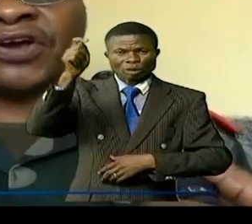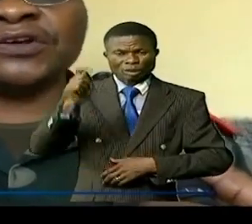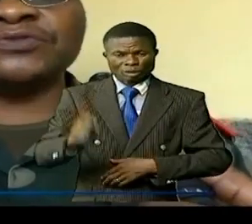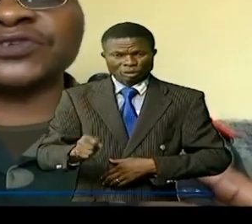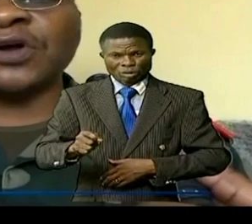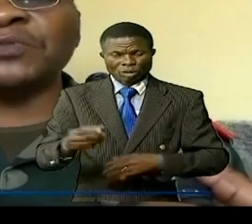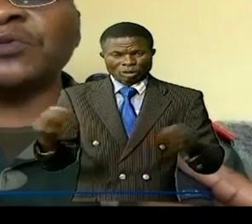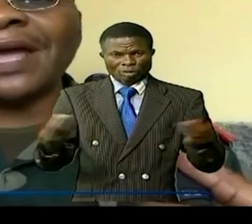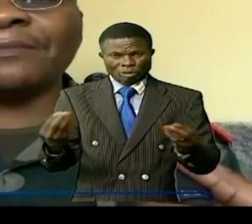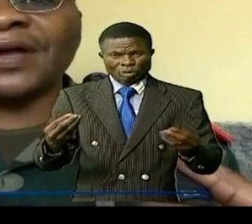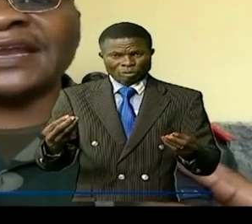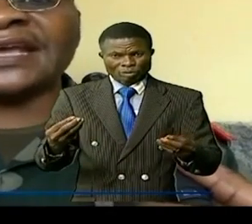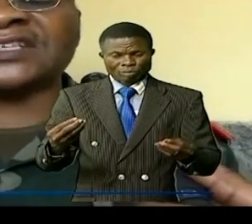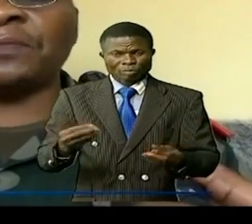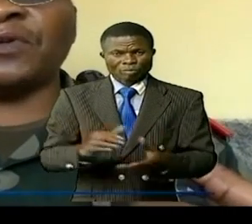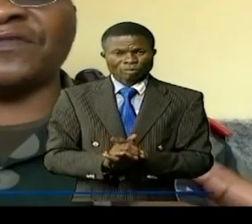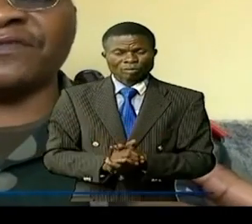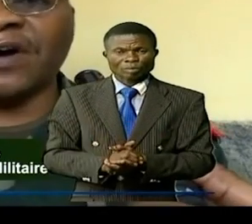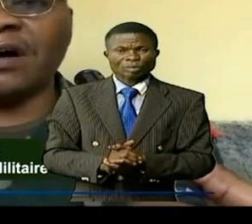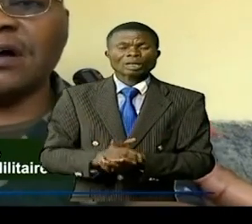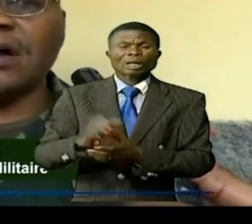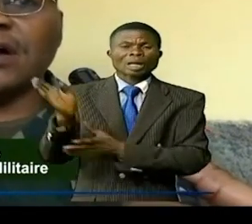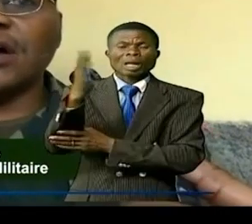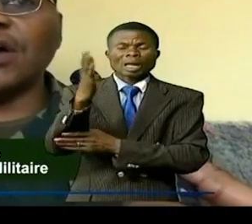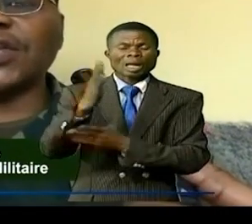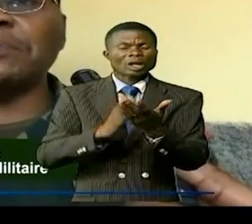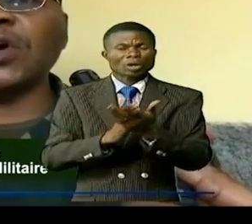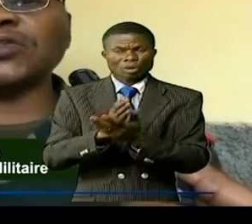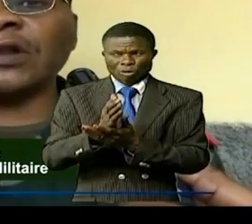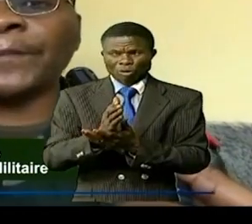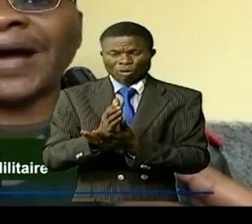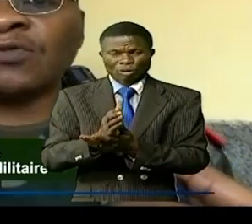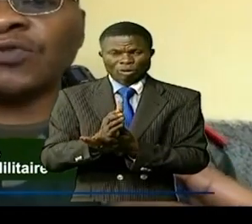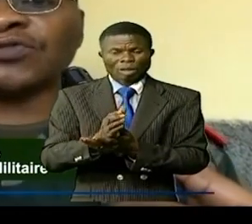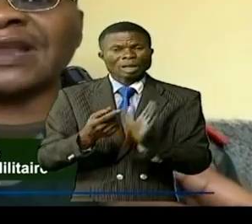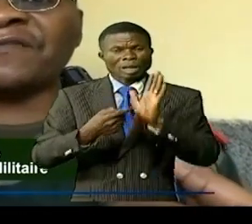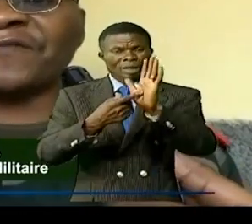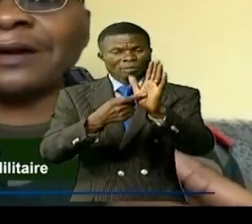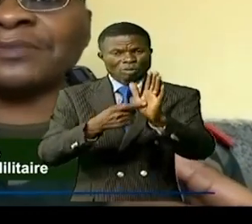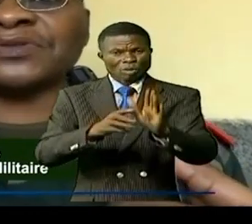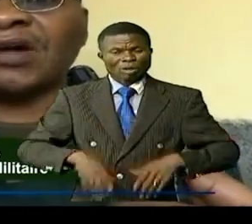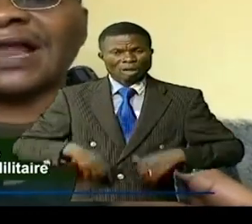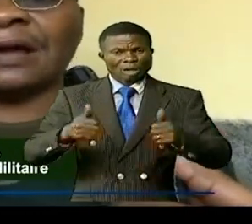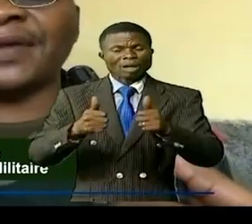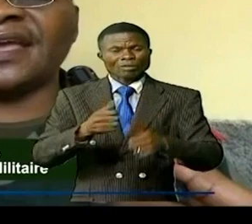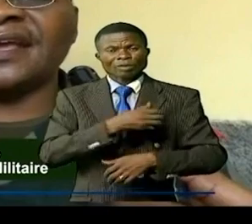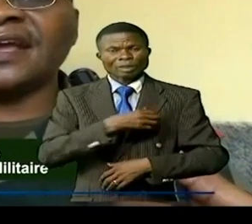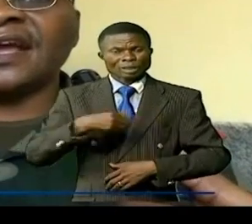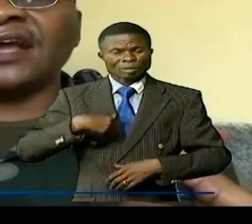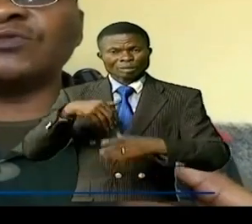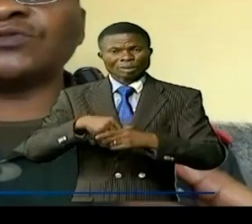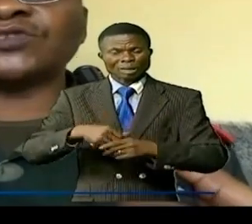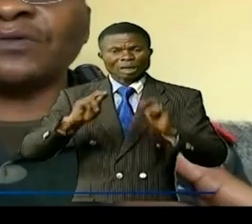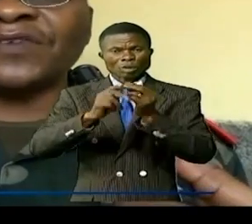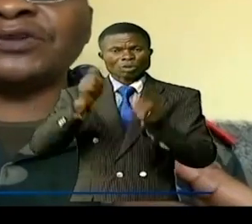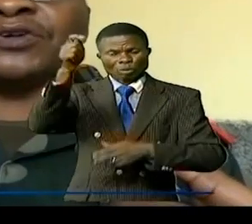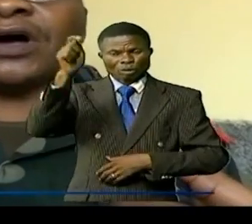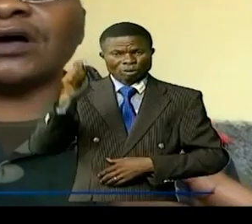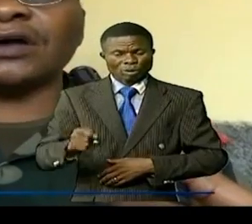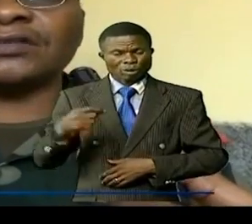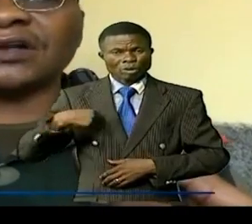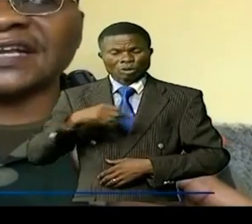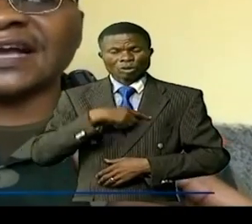que nous sommes nous-mêmes un exemple vivant qui montre le parcours de la femme dans l'armée, et nous sommes